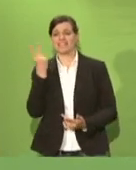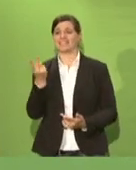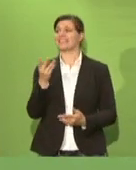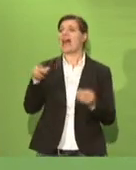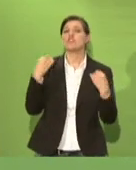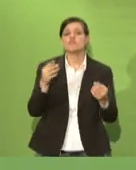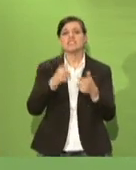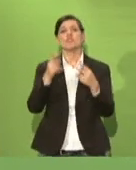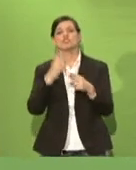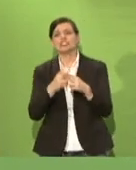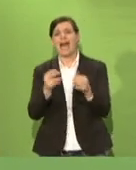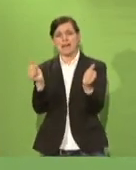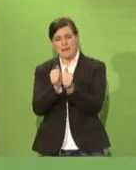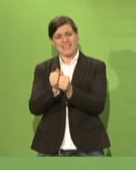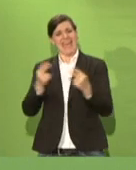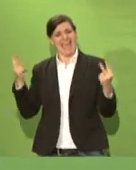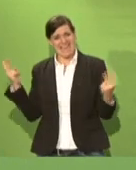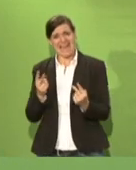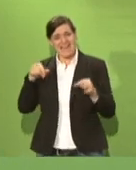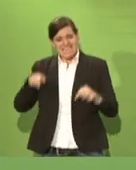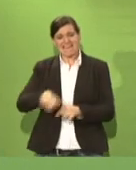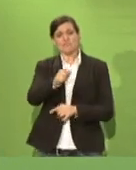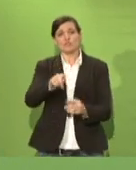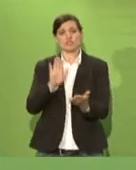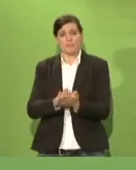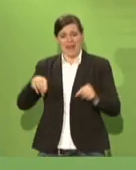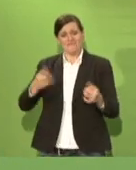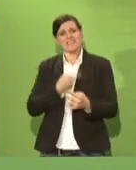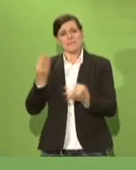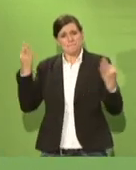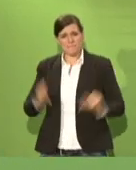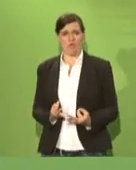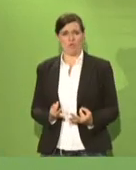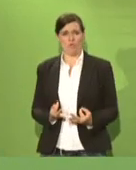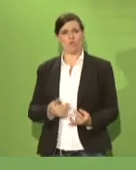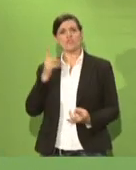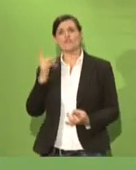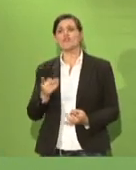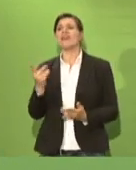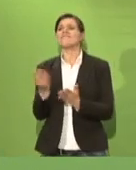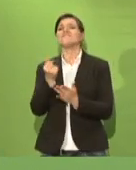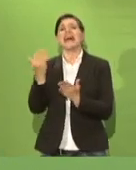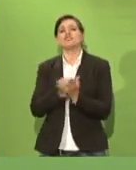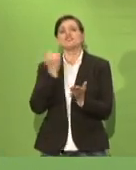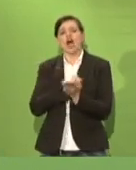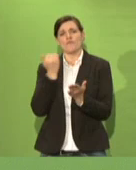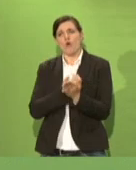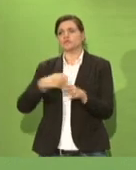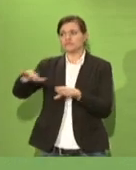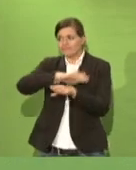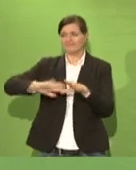ist, ob das Papier ist, das gehört zu Nordrhein-Westfalen. Und wir brauchen es auch für die Wertschöpfungsketten insgesamt, weil